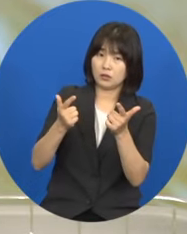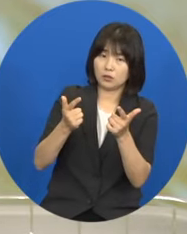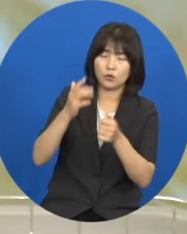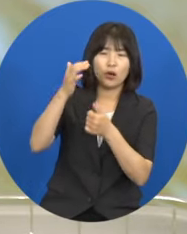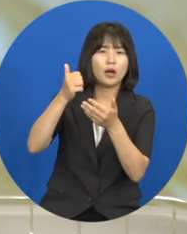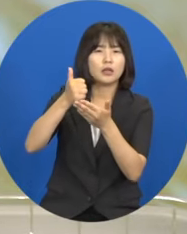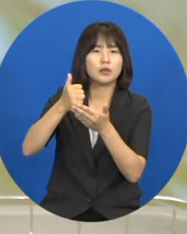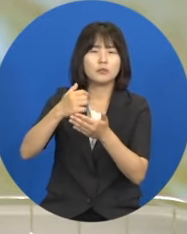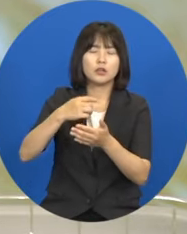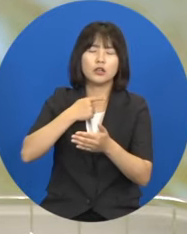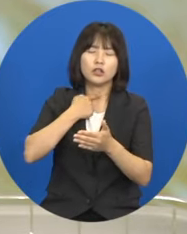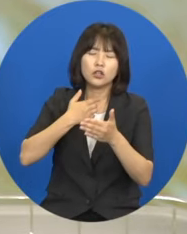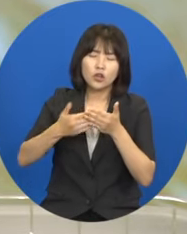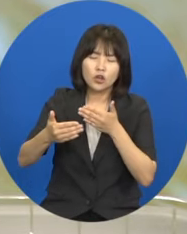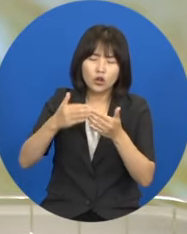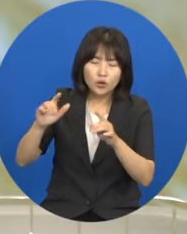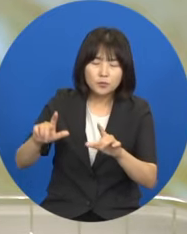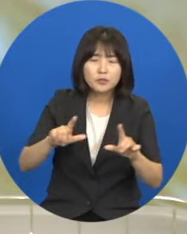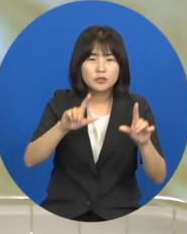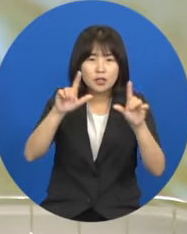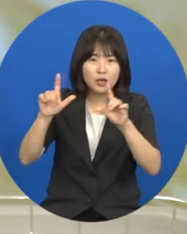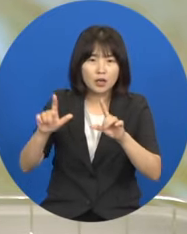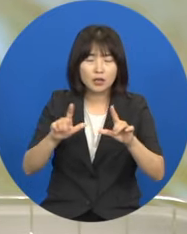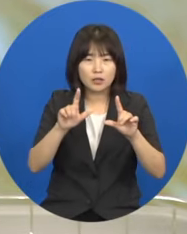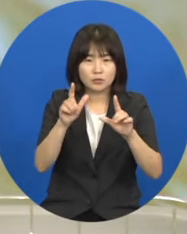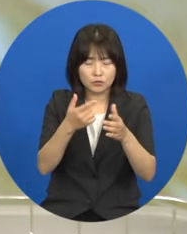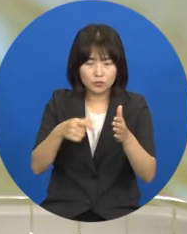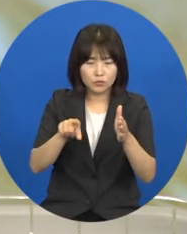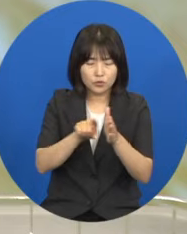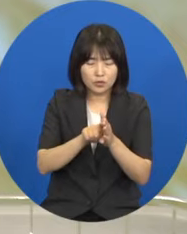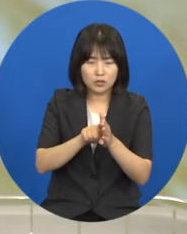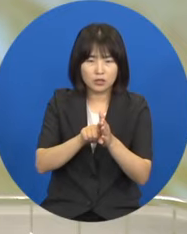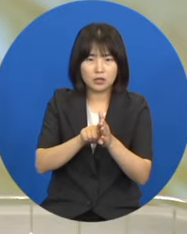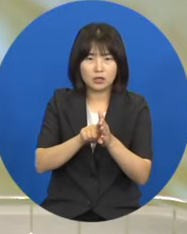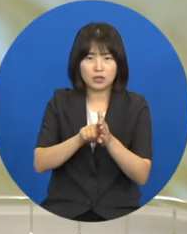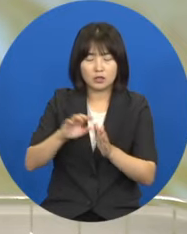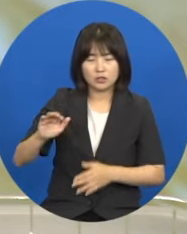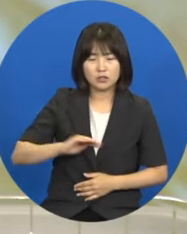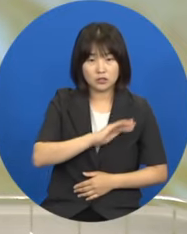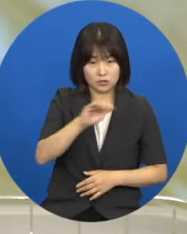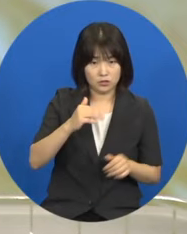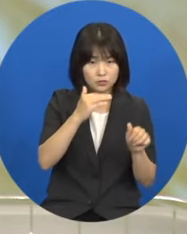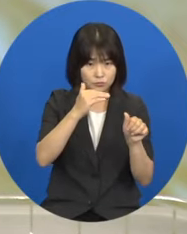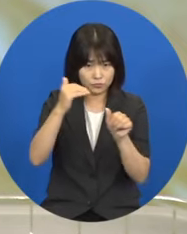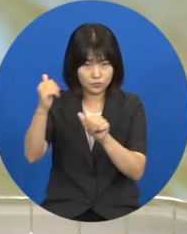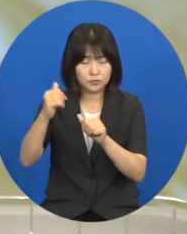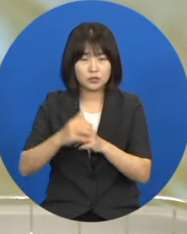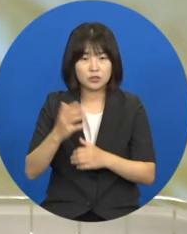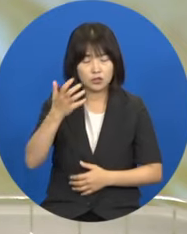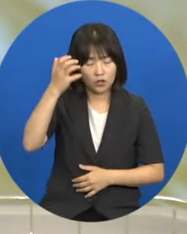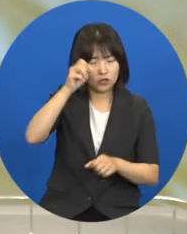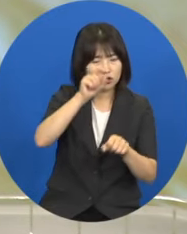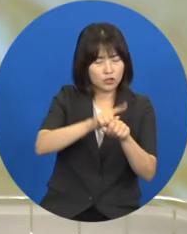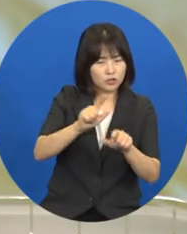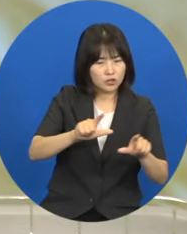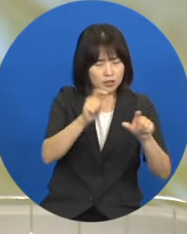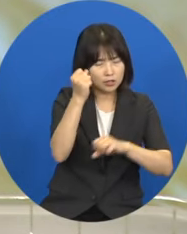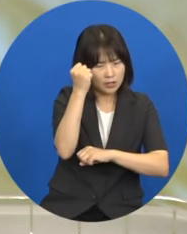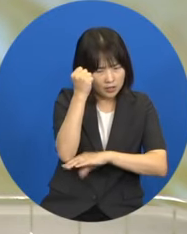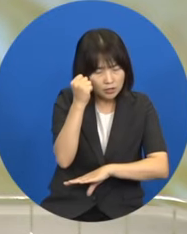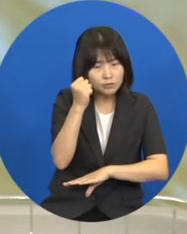하나님을 경험하는 삶을 살도록 저와 여러분을 초청합니다. 여러분, 영성 생활의 기본이자 핵심인 것이